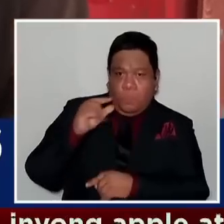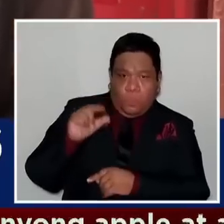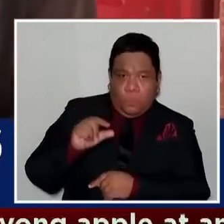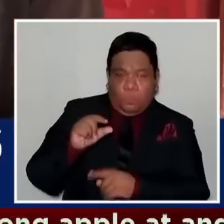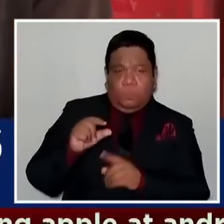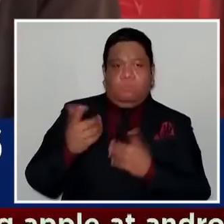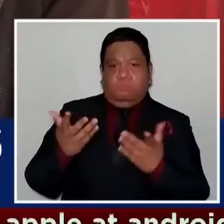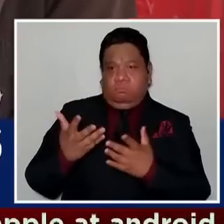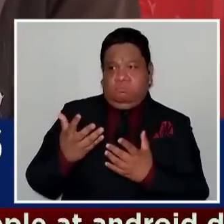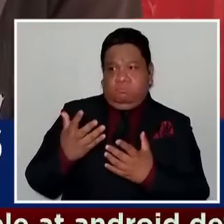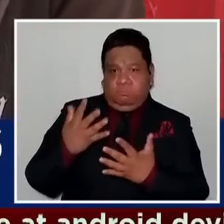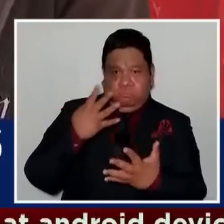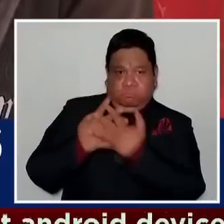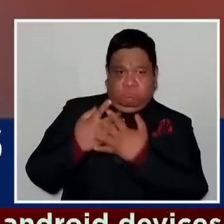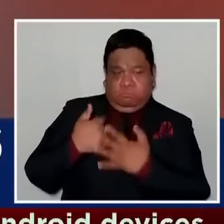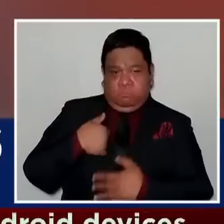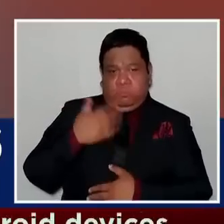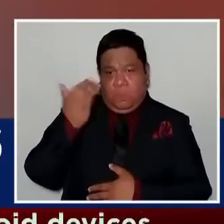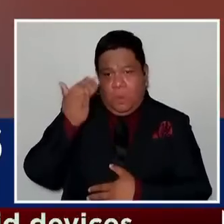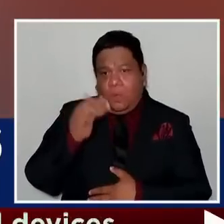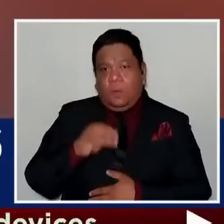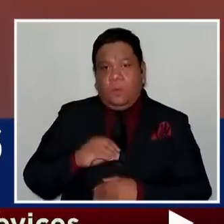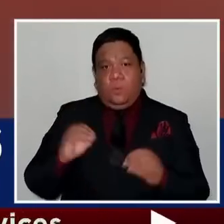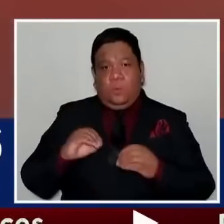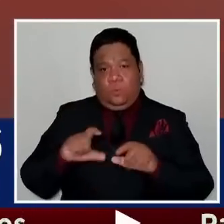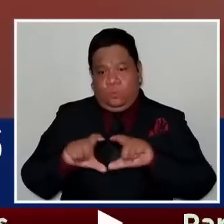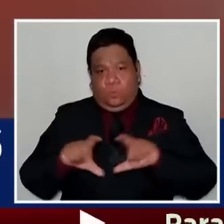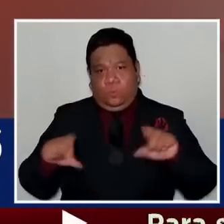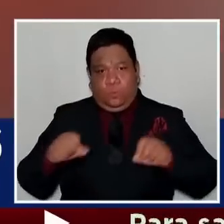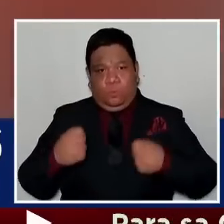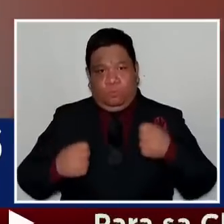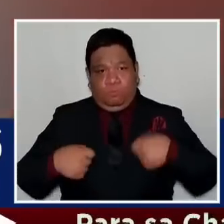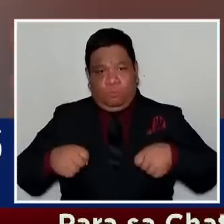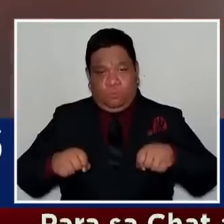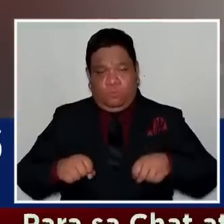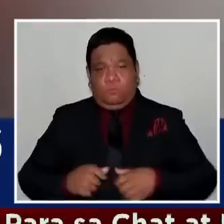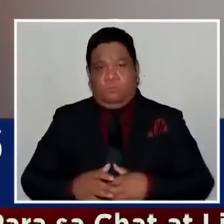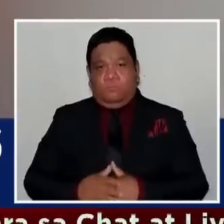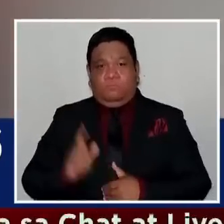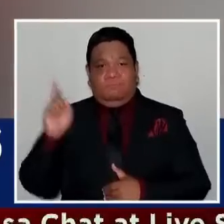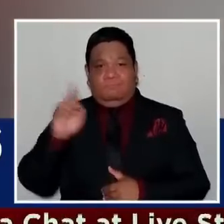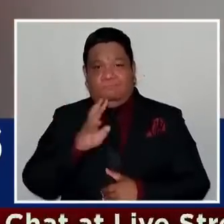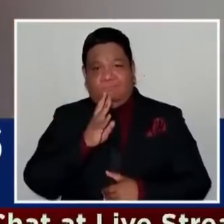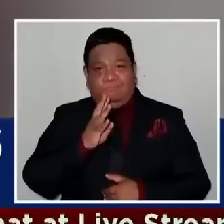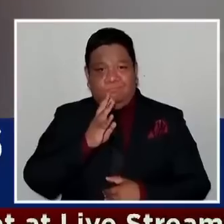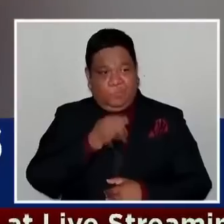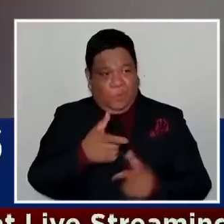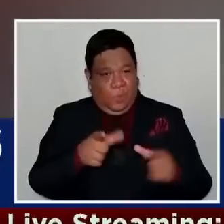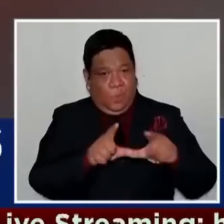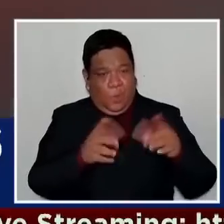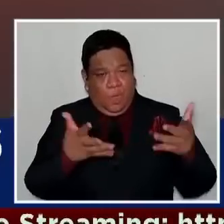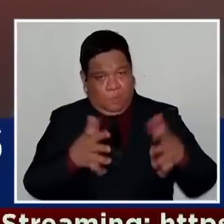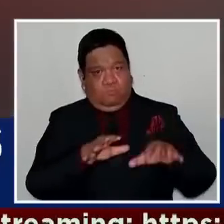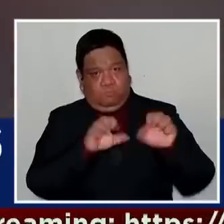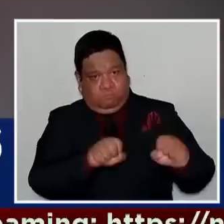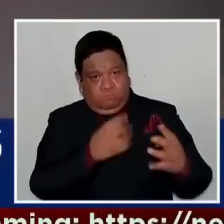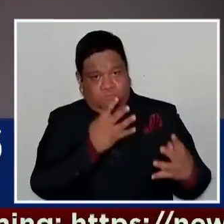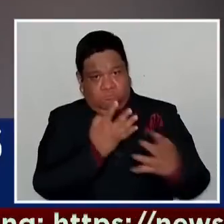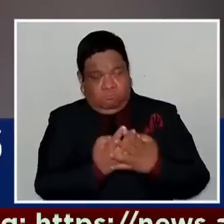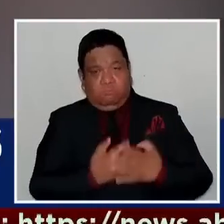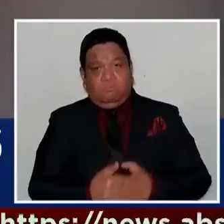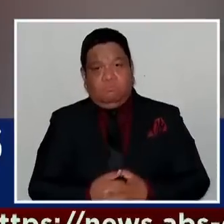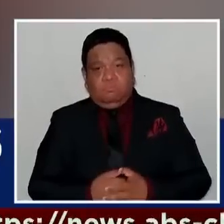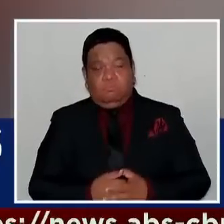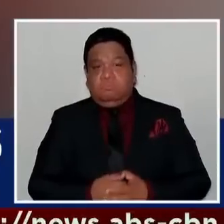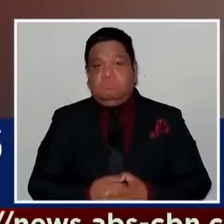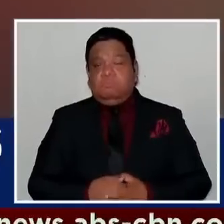wala namang plaka ang kanyang motor. Arestado ka! Wala ka lisensya! Pwiski pa! Naglabas siya ng baril, ma'am. Sabi